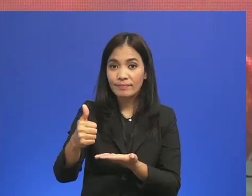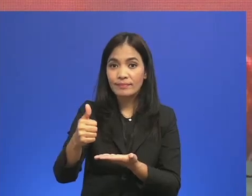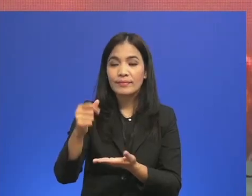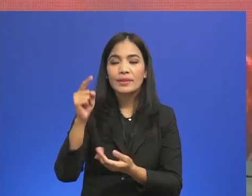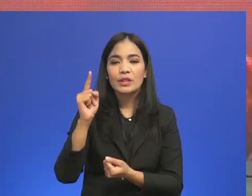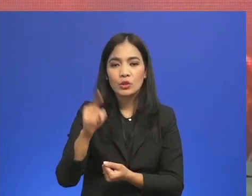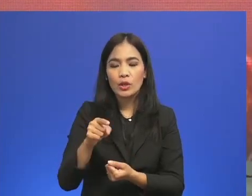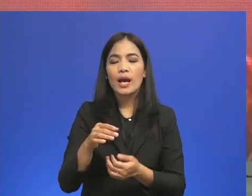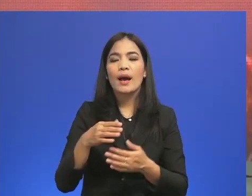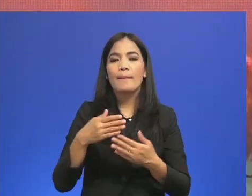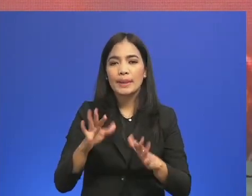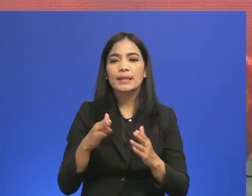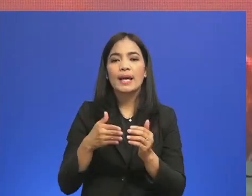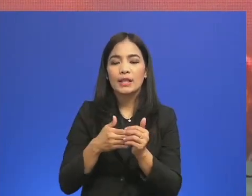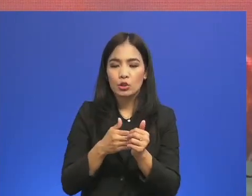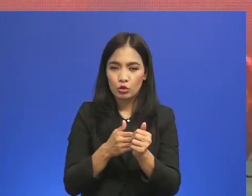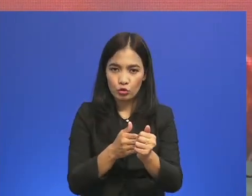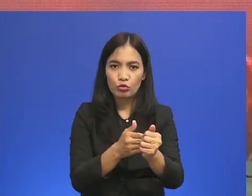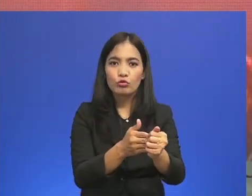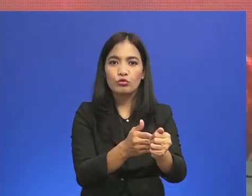juga bisa dituntun.